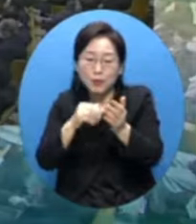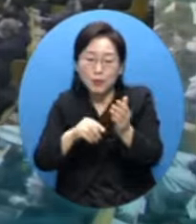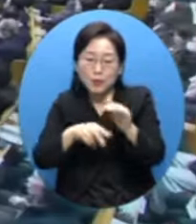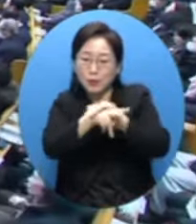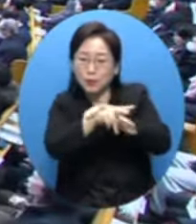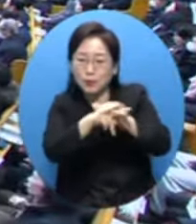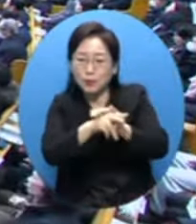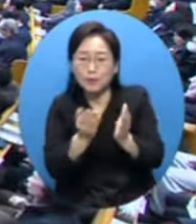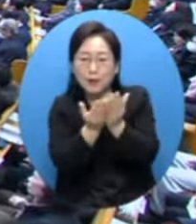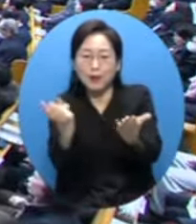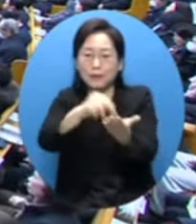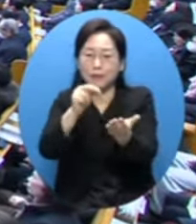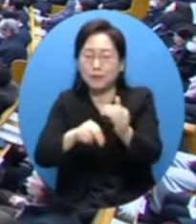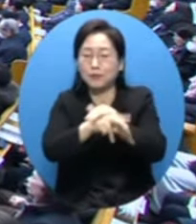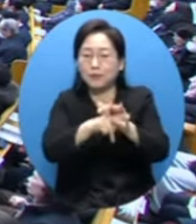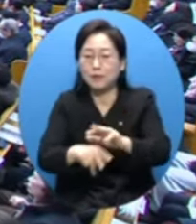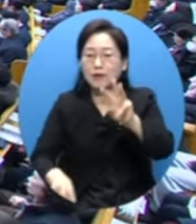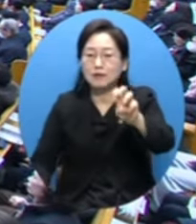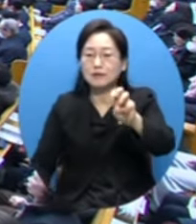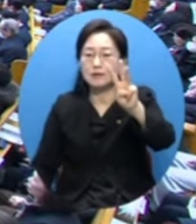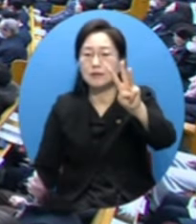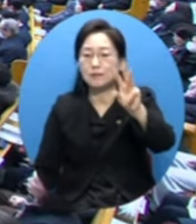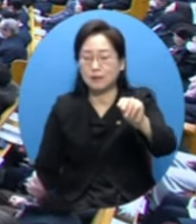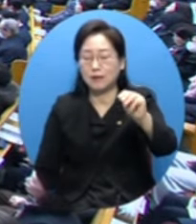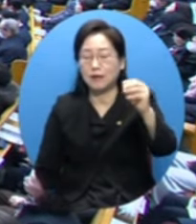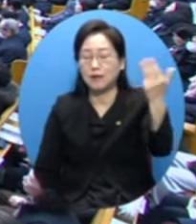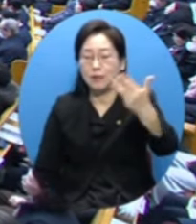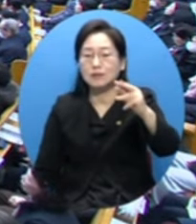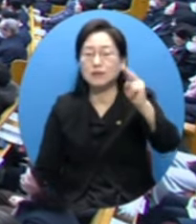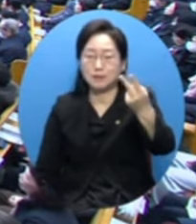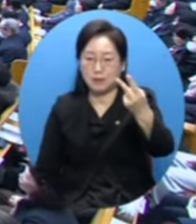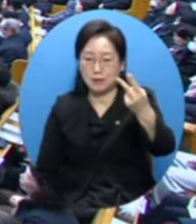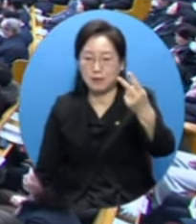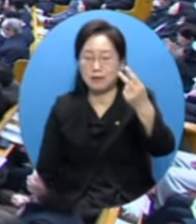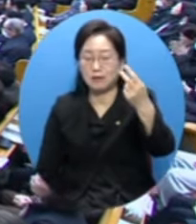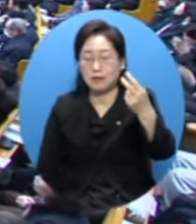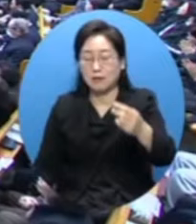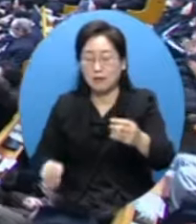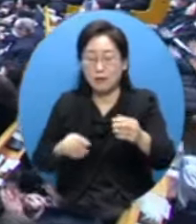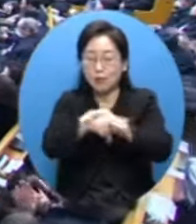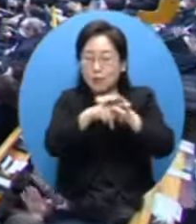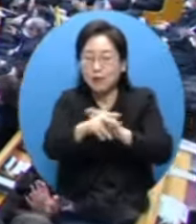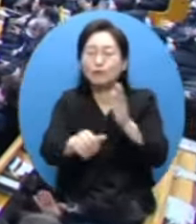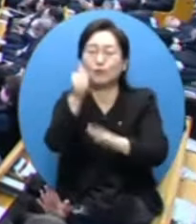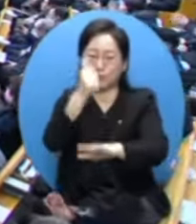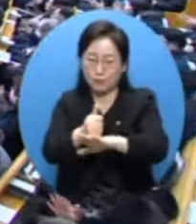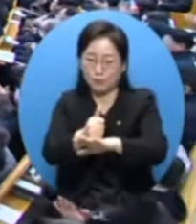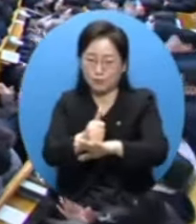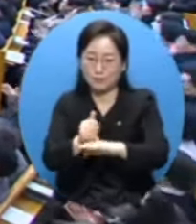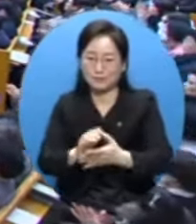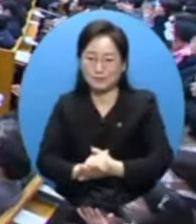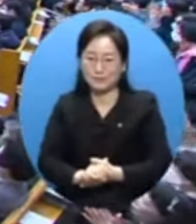연합군은 33만 8,220명을 구출하는데 성공했습니다. 할렐루야!